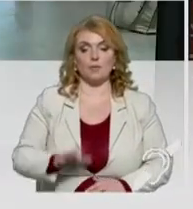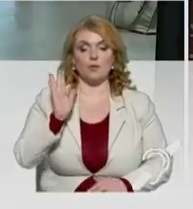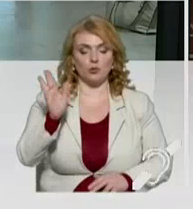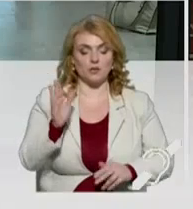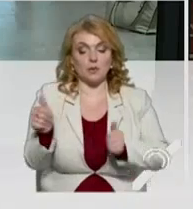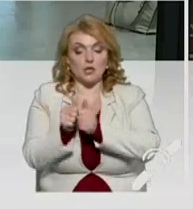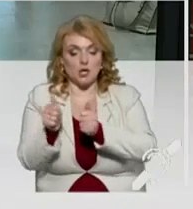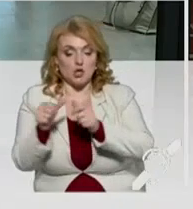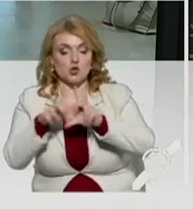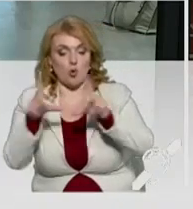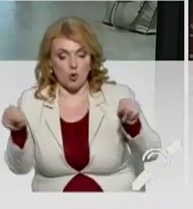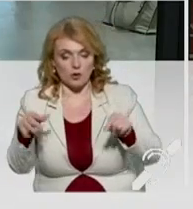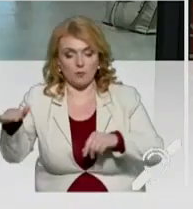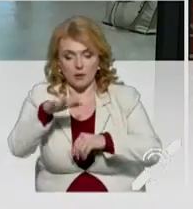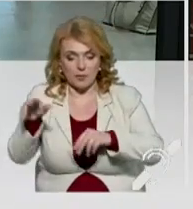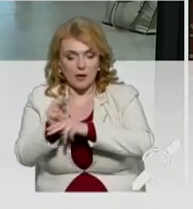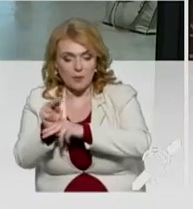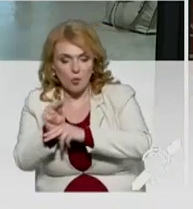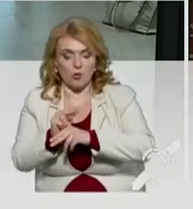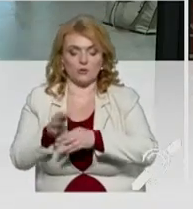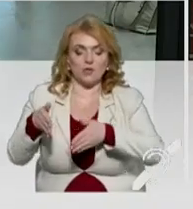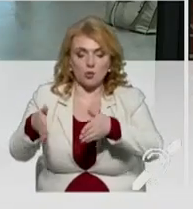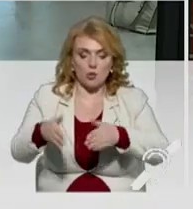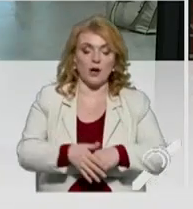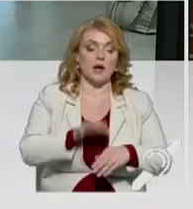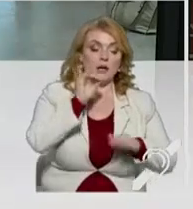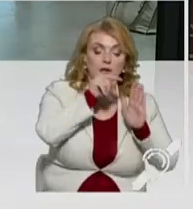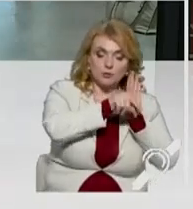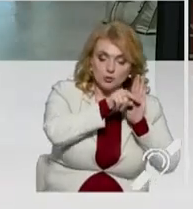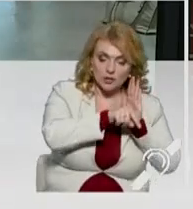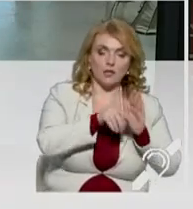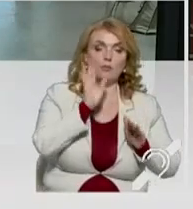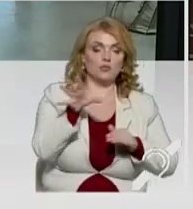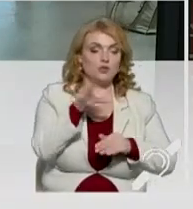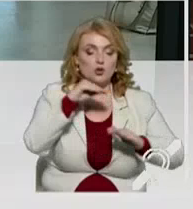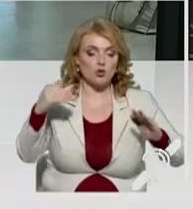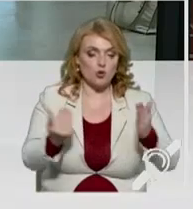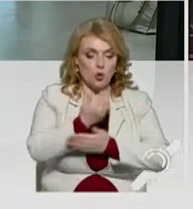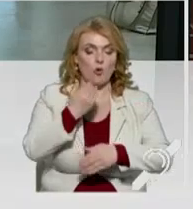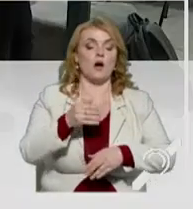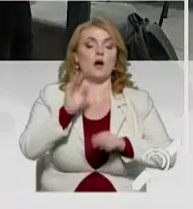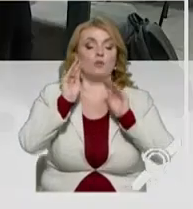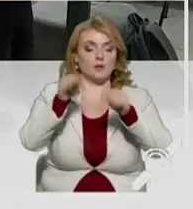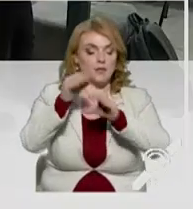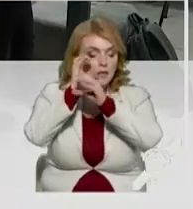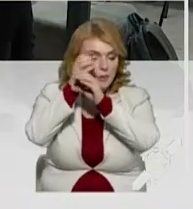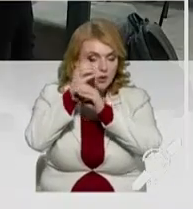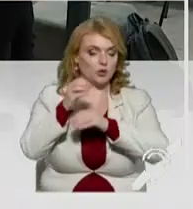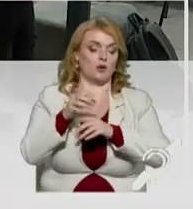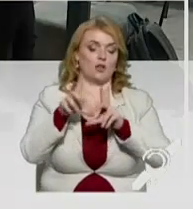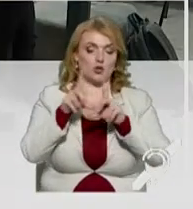moderniza, începând cu obiectele de sanitate, săli modernizate, laboratoare digitale.